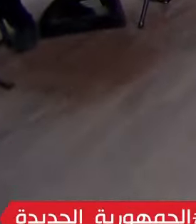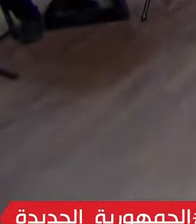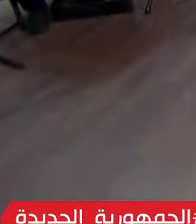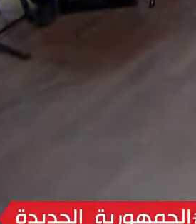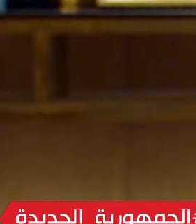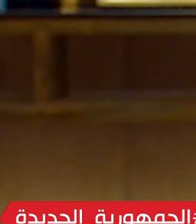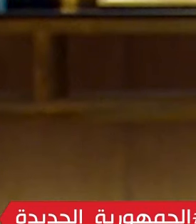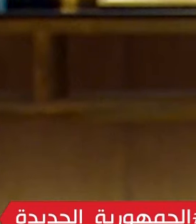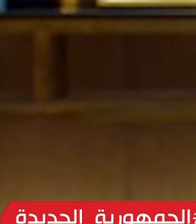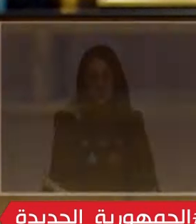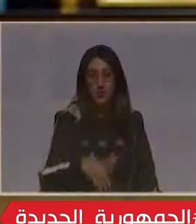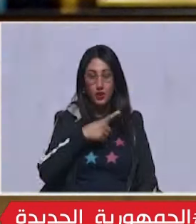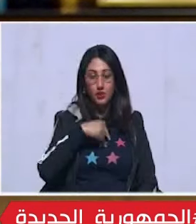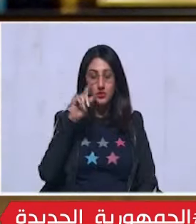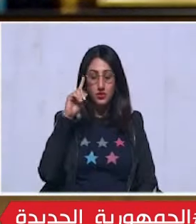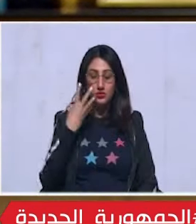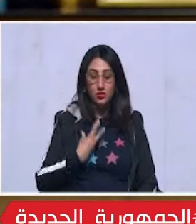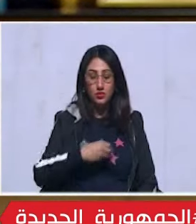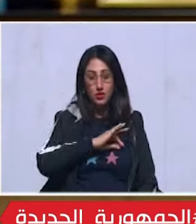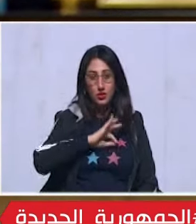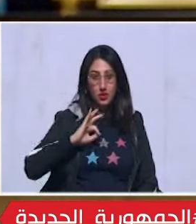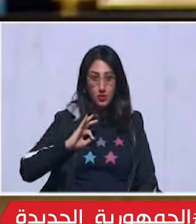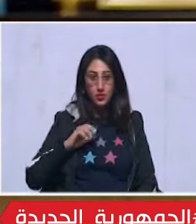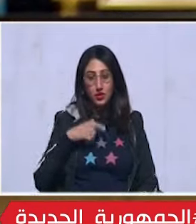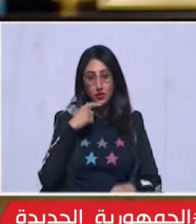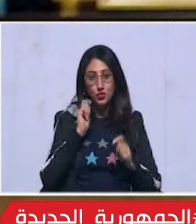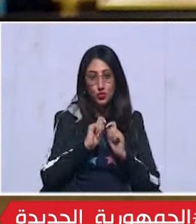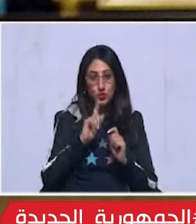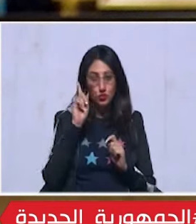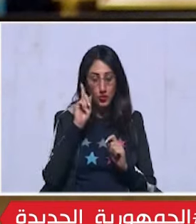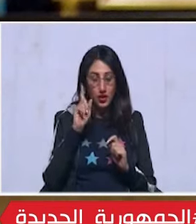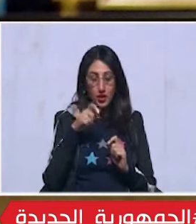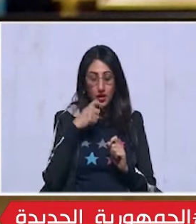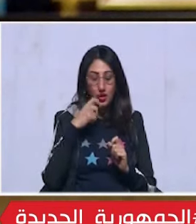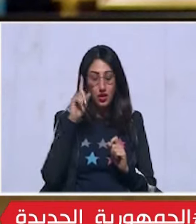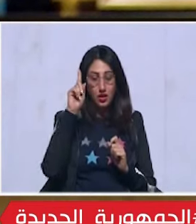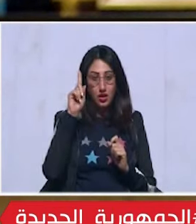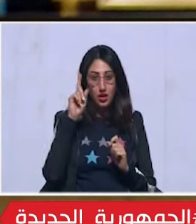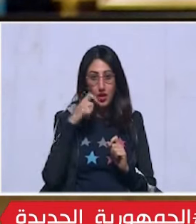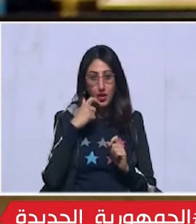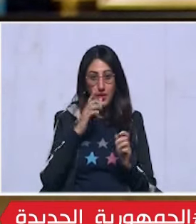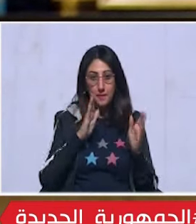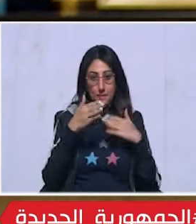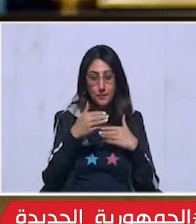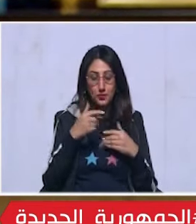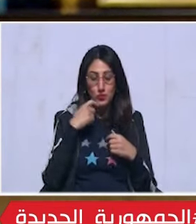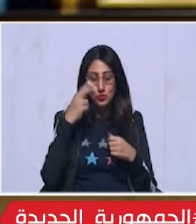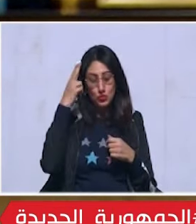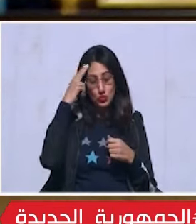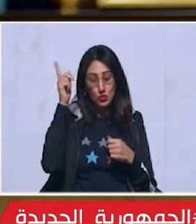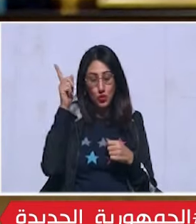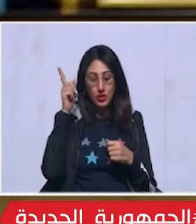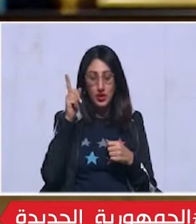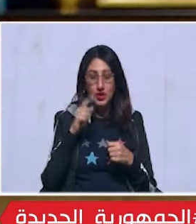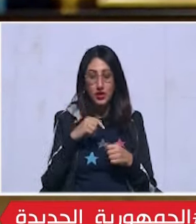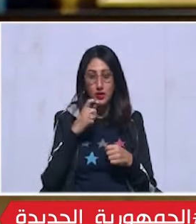وحباك بسم الله الرحمن الرحيم سبحان الذي اسرى بعبده ليلا من المسجد الحرام الى المسجد الاقصى الذي